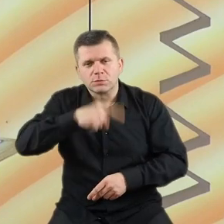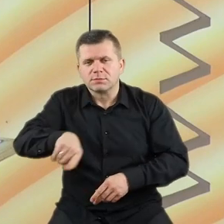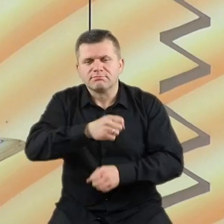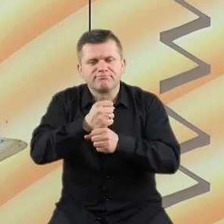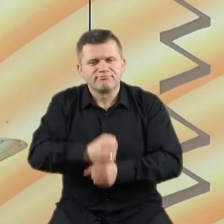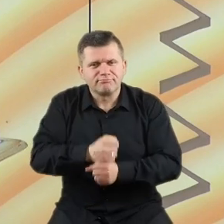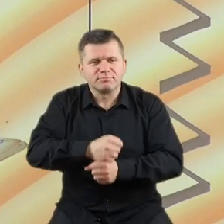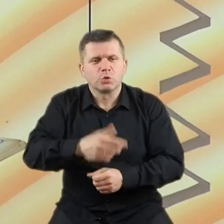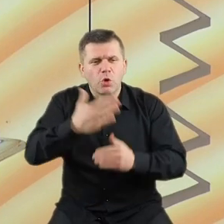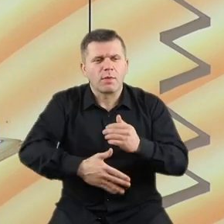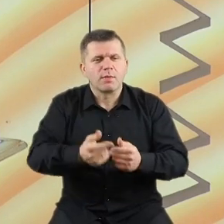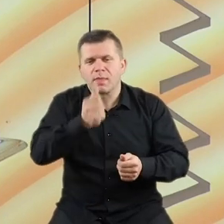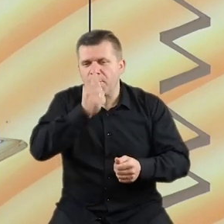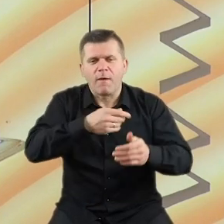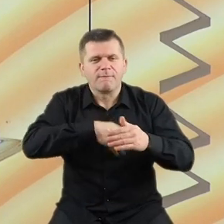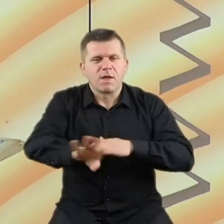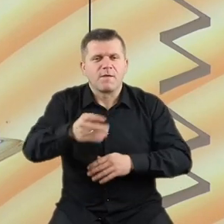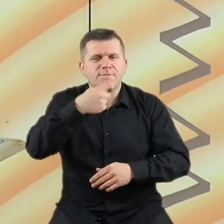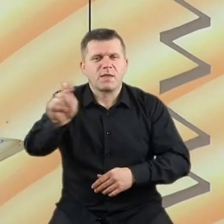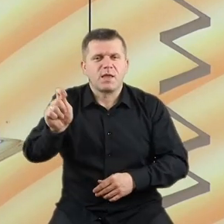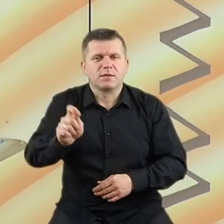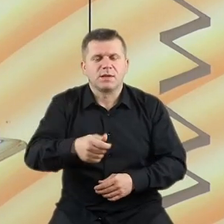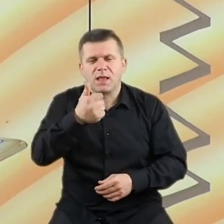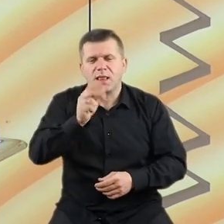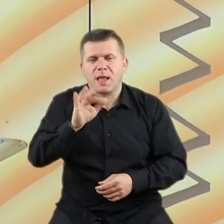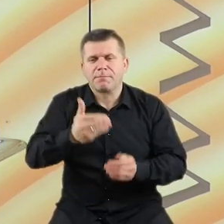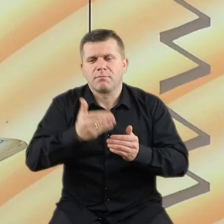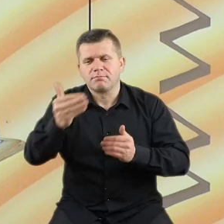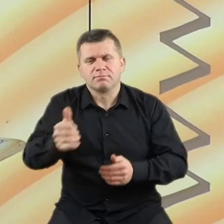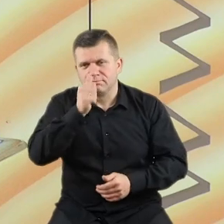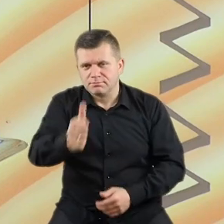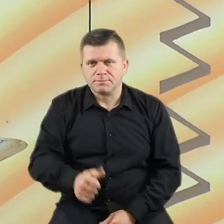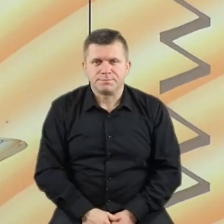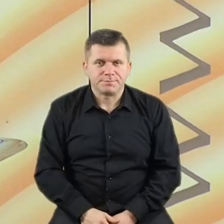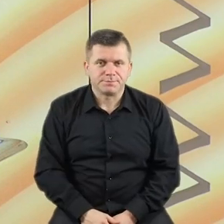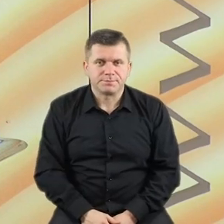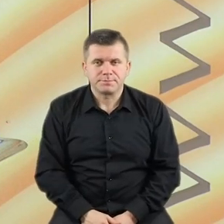którzy odsiadywali, skończyli wyrok, i tak nie wolno było wyjeżdżać tam kilometr od łagru.